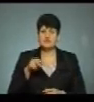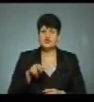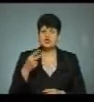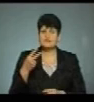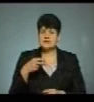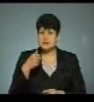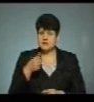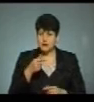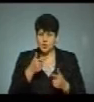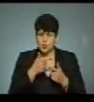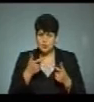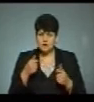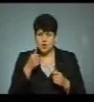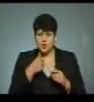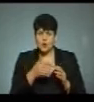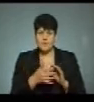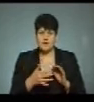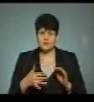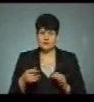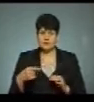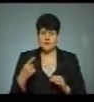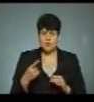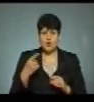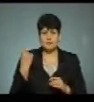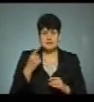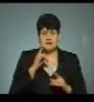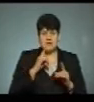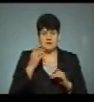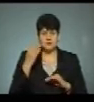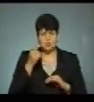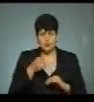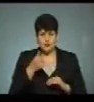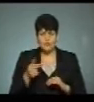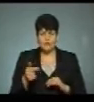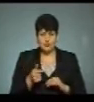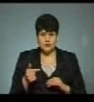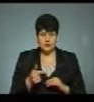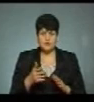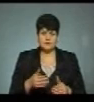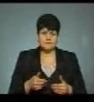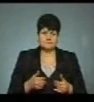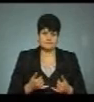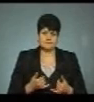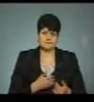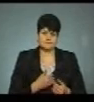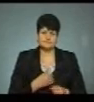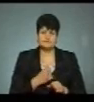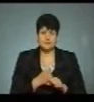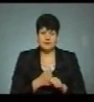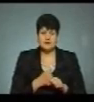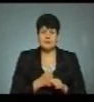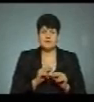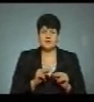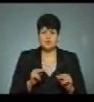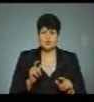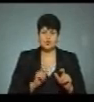2020-й оголосила роком бандури на Тернопільщині обласна рада. Торік у грудні його зініціювали Тернопільський педагогічний університет імені Володимира Гнатюка